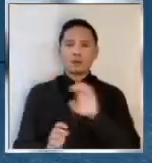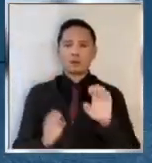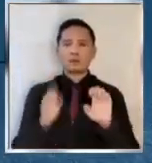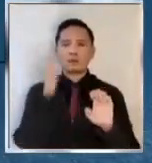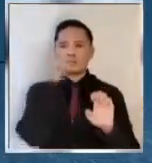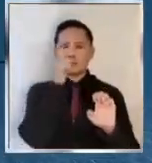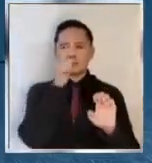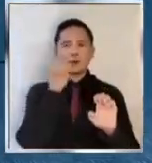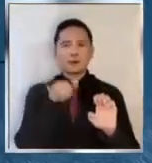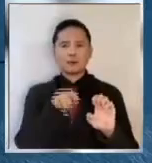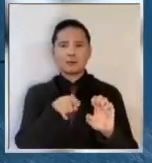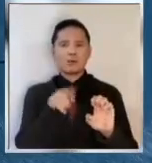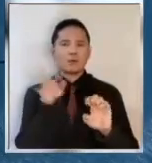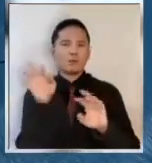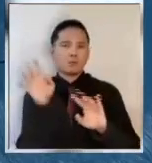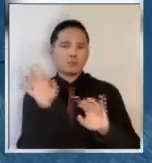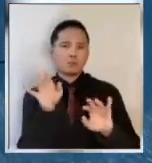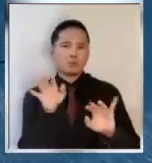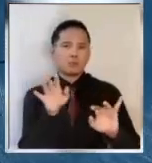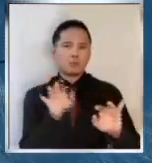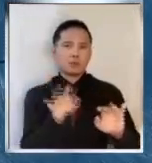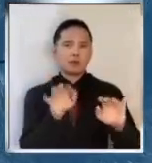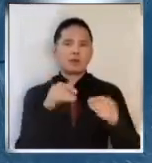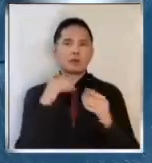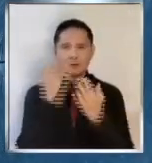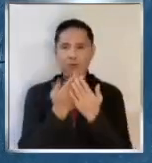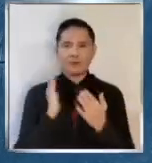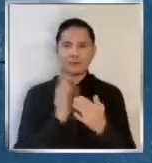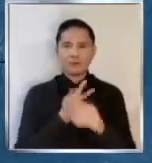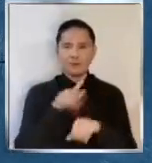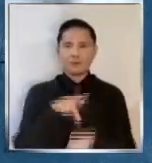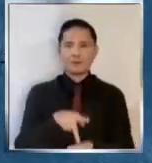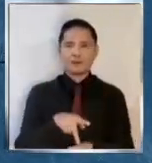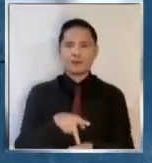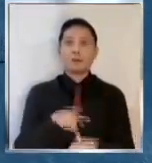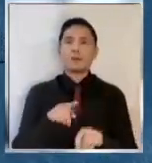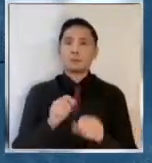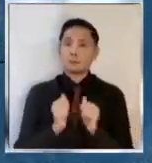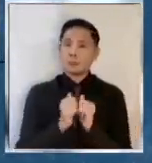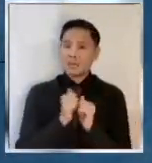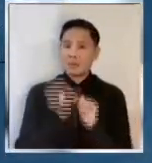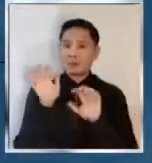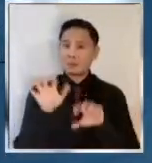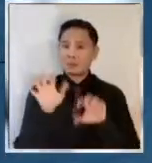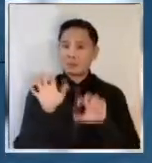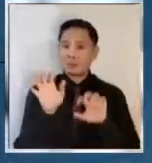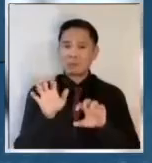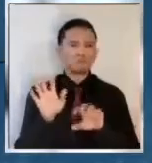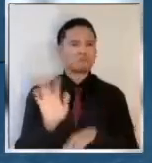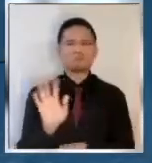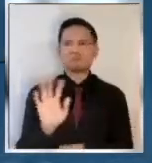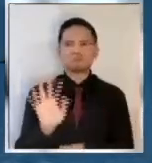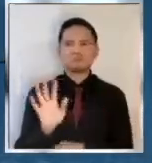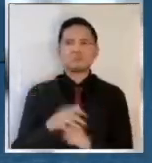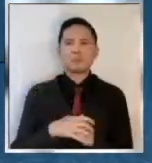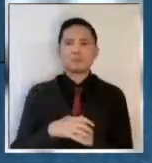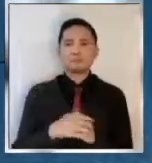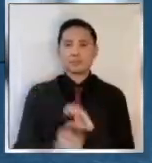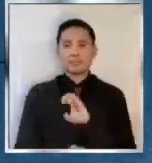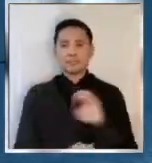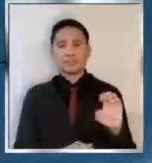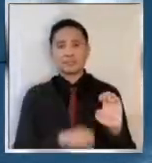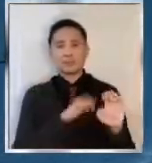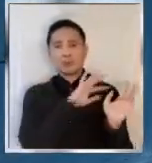papahina at papalayo na ito dito sa ating bansa. Kaya wala na itong kakayahang magpaulan. Kaya sa weekend, itong easterlies ang inaasahan natin